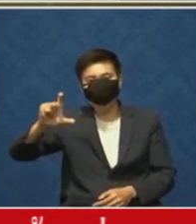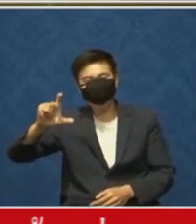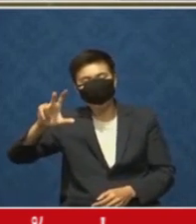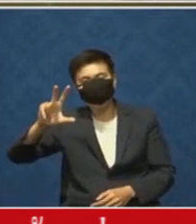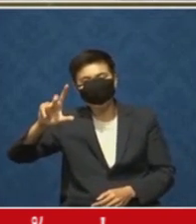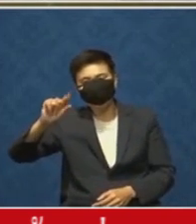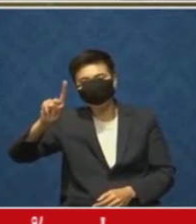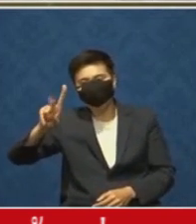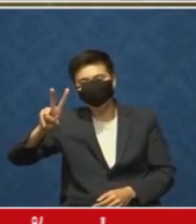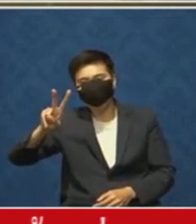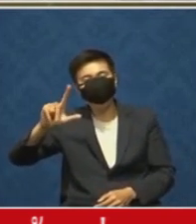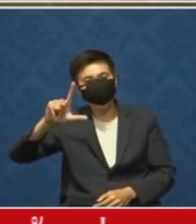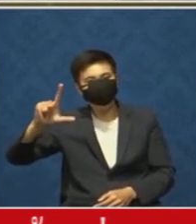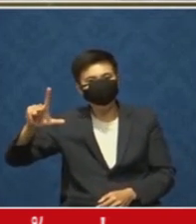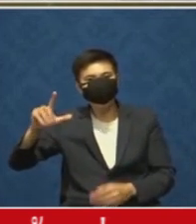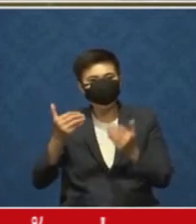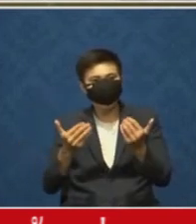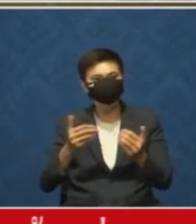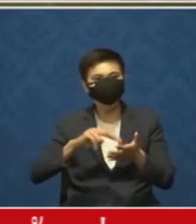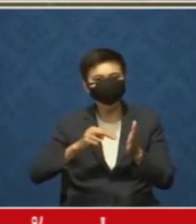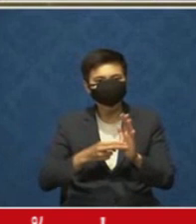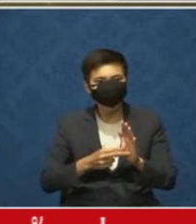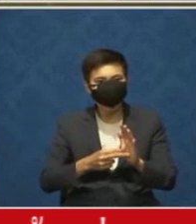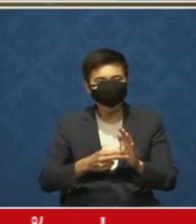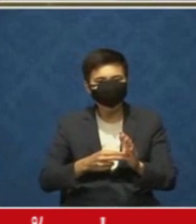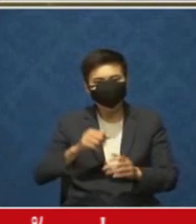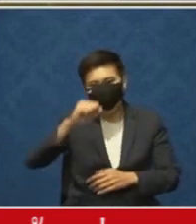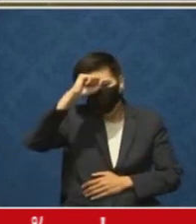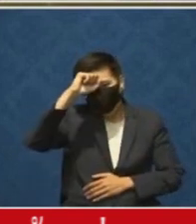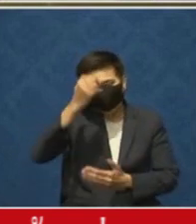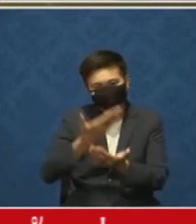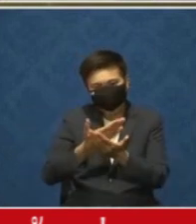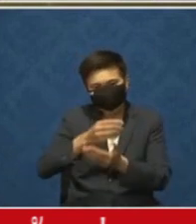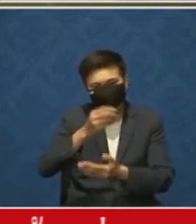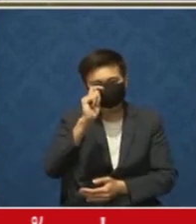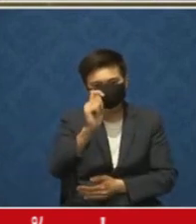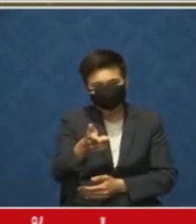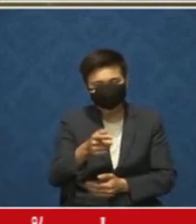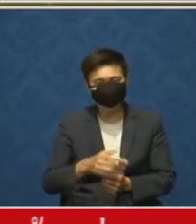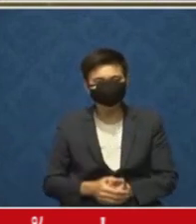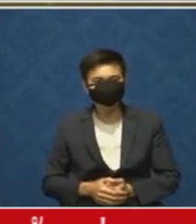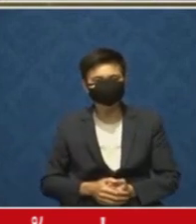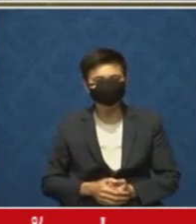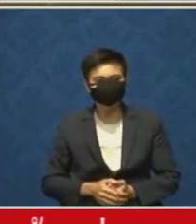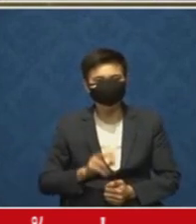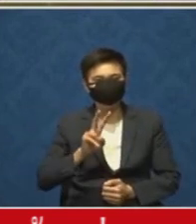21,722 ล้านบาทนี่คือค่าโง่เรือดำน้ำครับ 4. จ่ายเงินไป